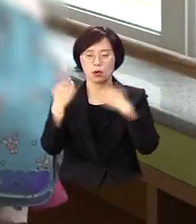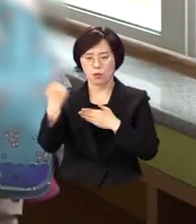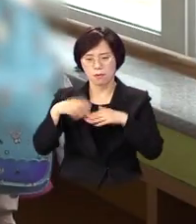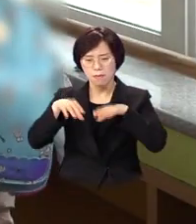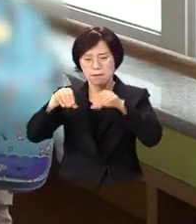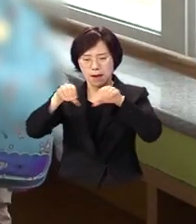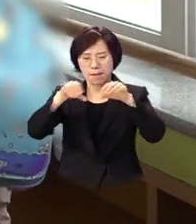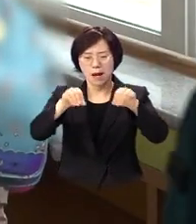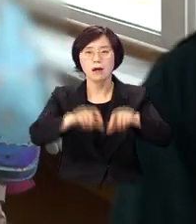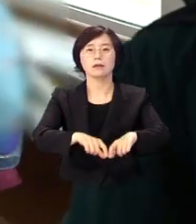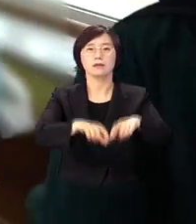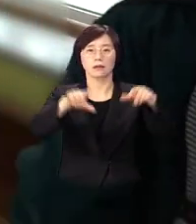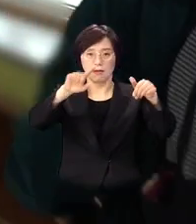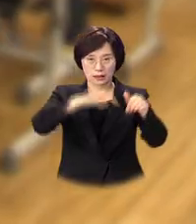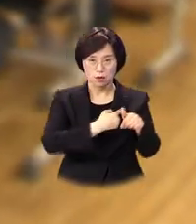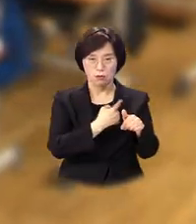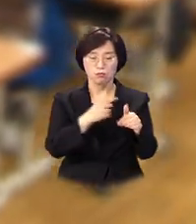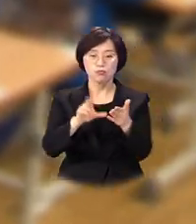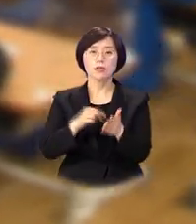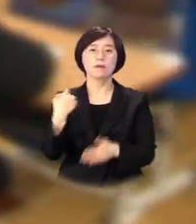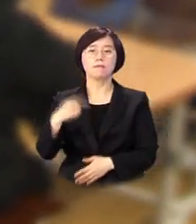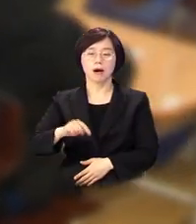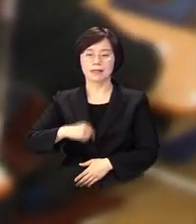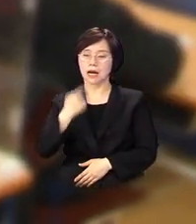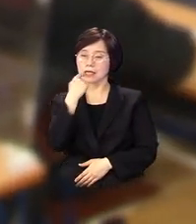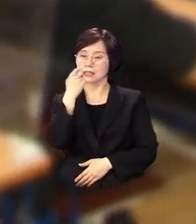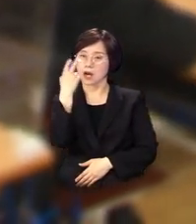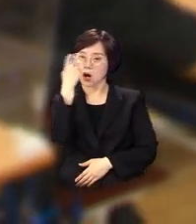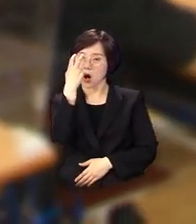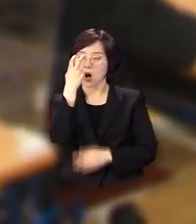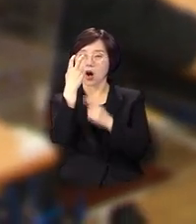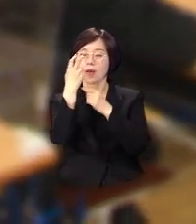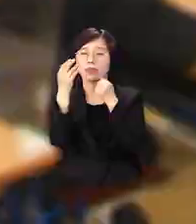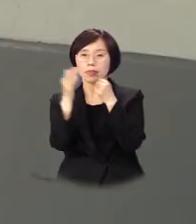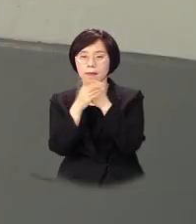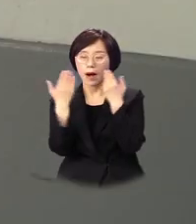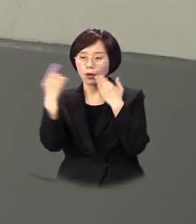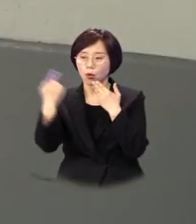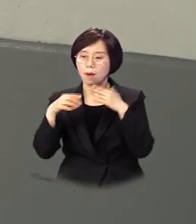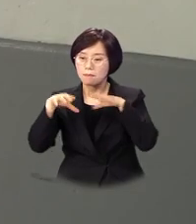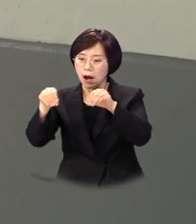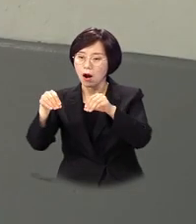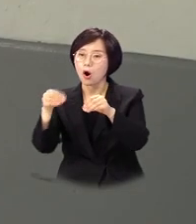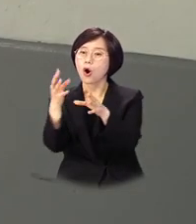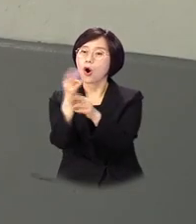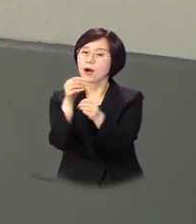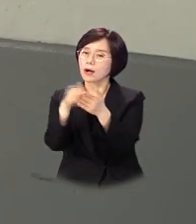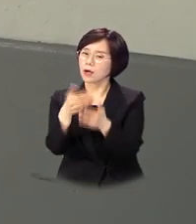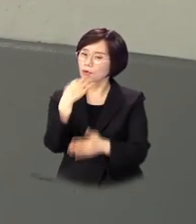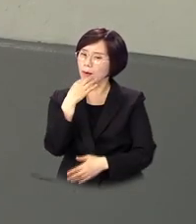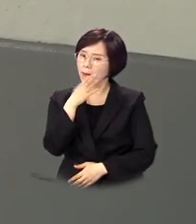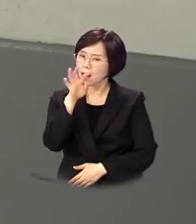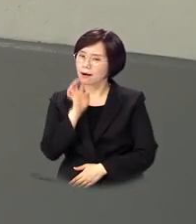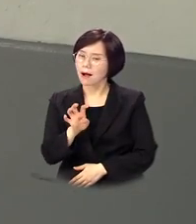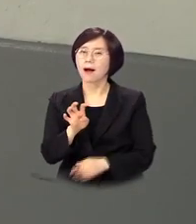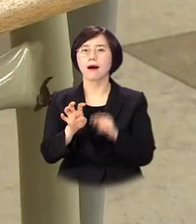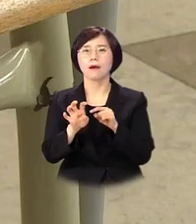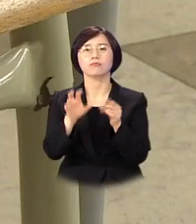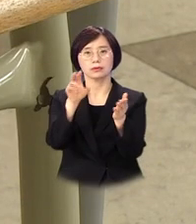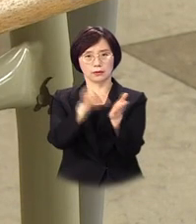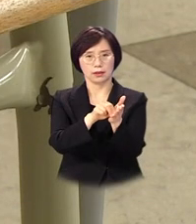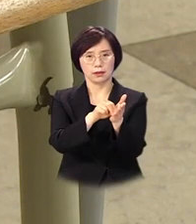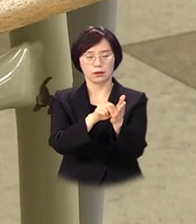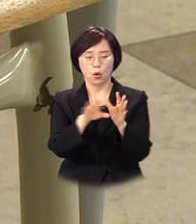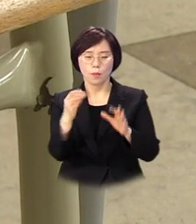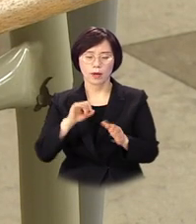덩달아 늘고 있는데 문제는 자가진단을 통해 등교를 제안하는 방식이 언제까지 실효성이 있겠냐는 겁니다 5